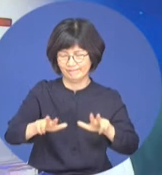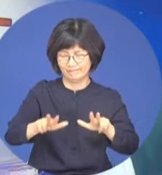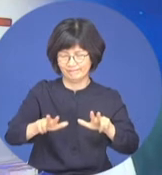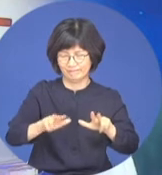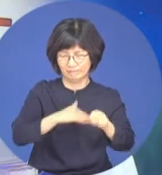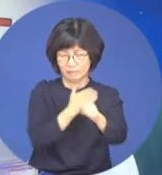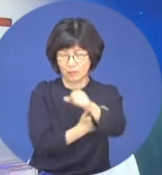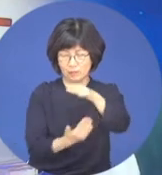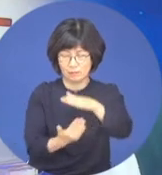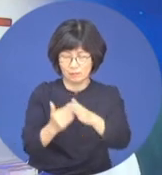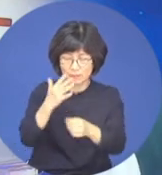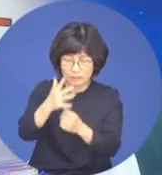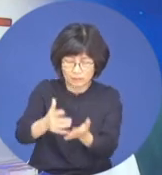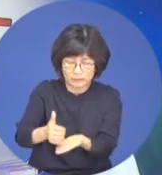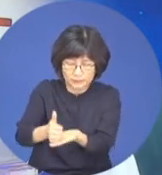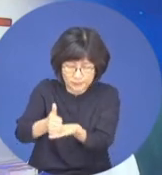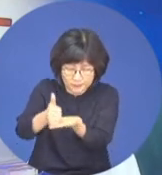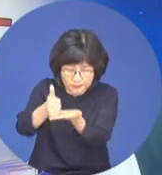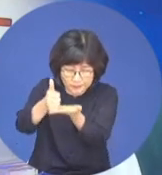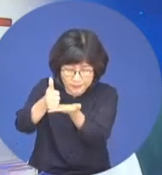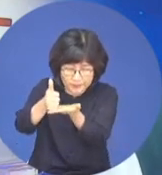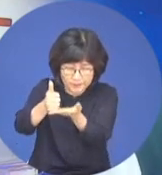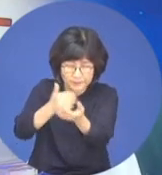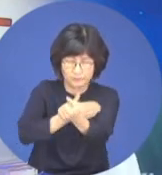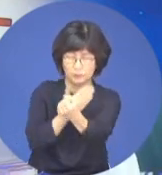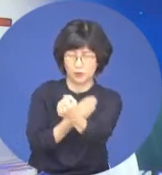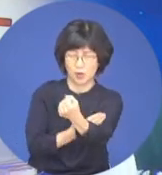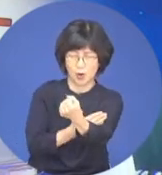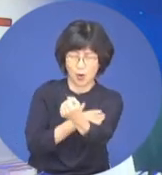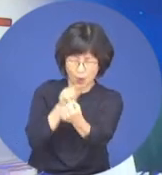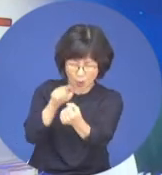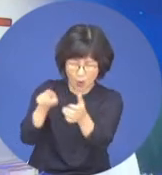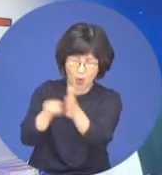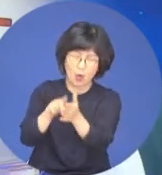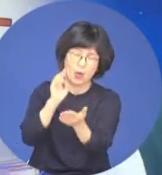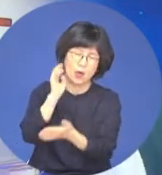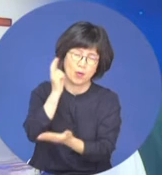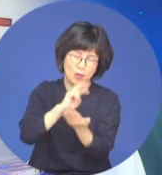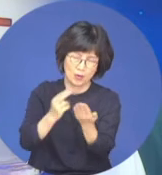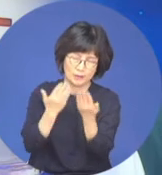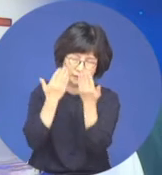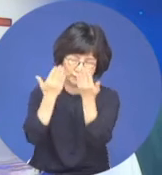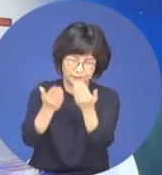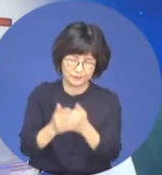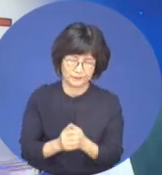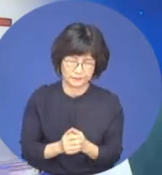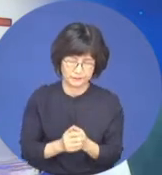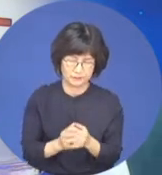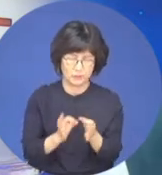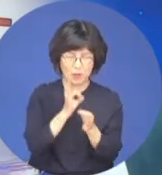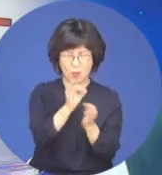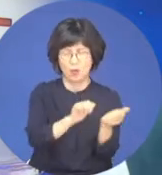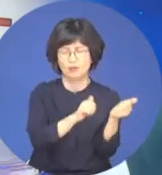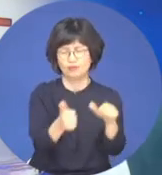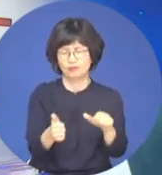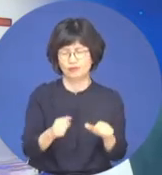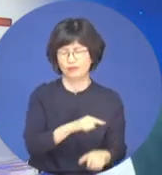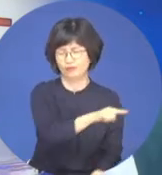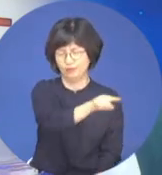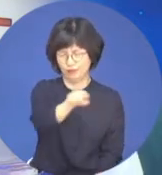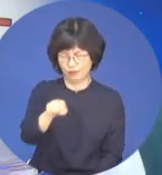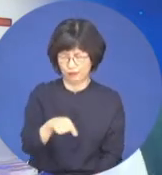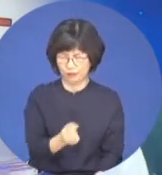전능하신 하나님 아버지의 능력을 찬양합니다. 영원히 죽었던 우리를 살리시기